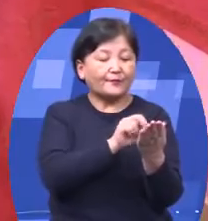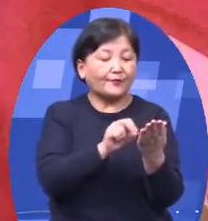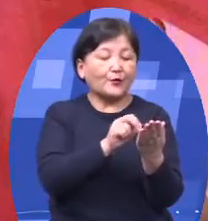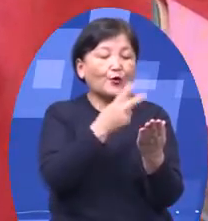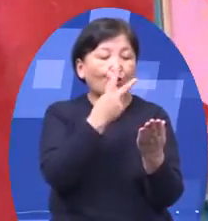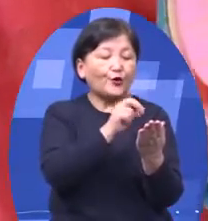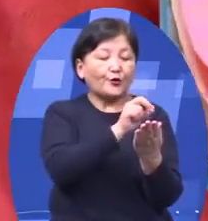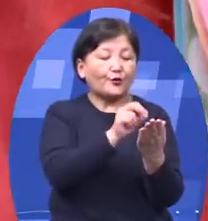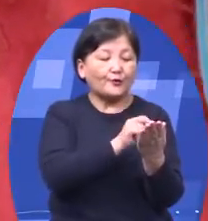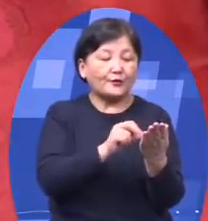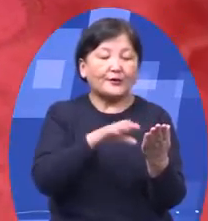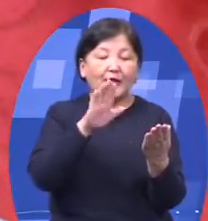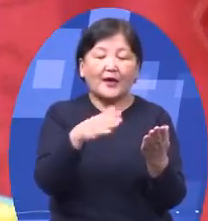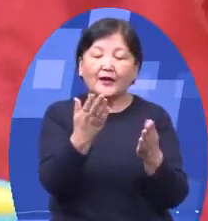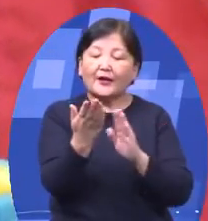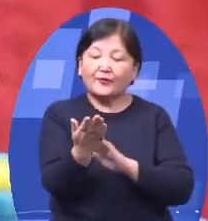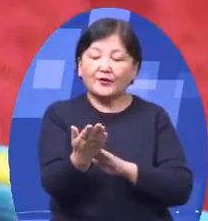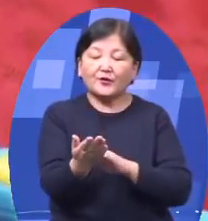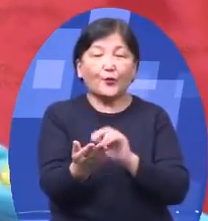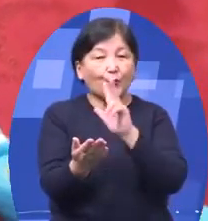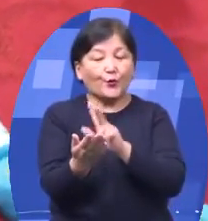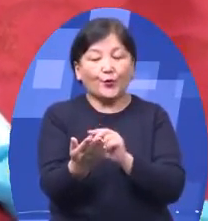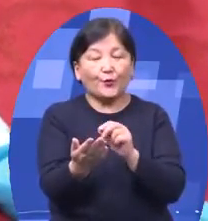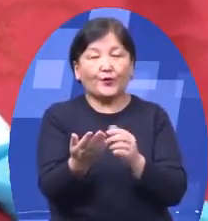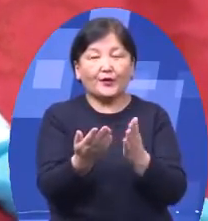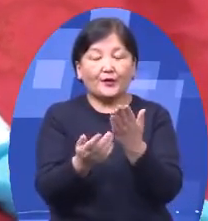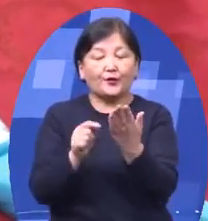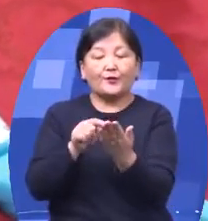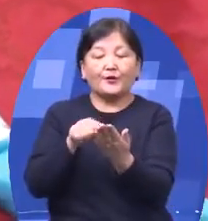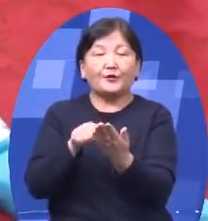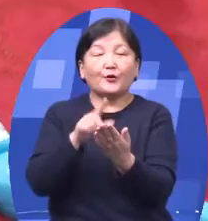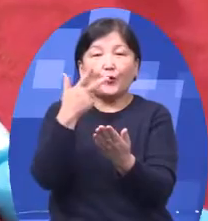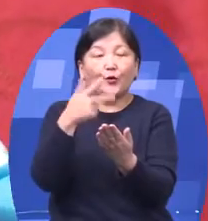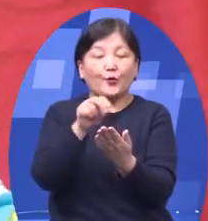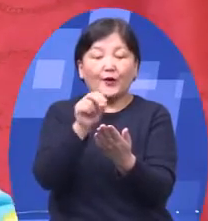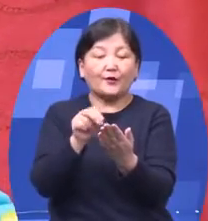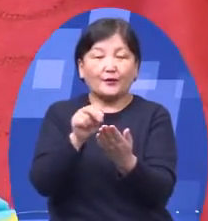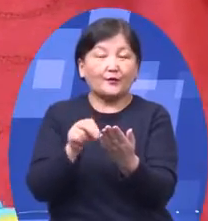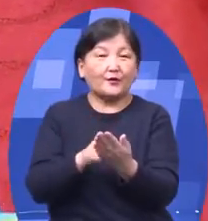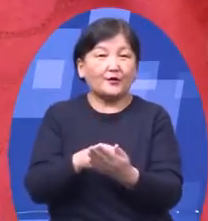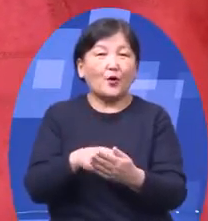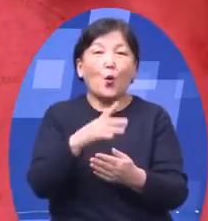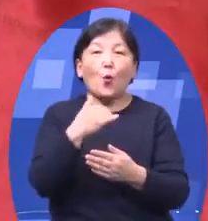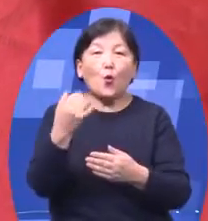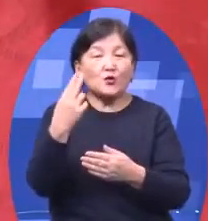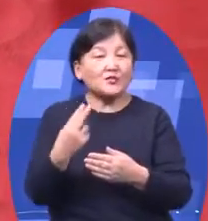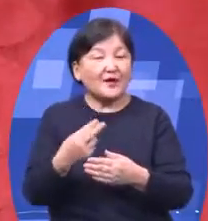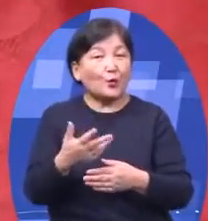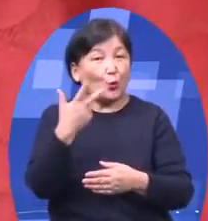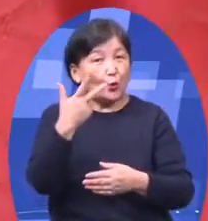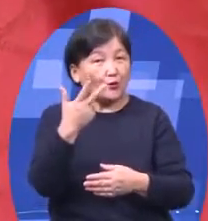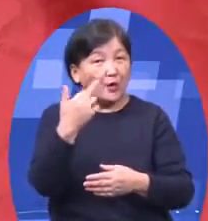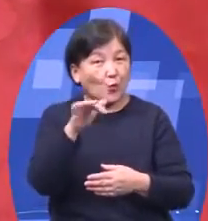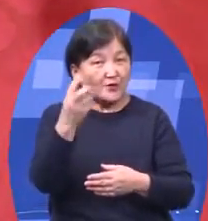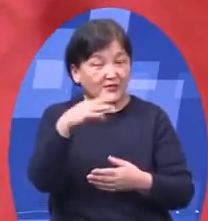нь. Дараагийн хуудсанд 3. Багшийнхэн нөгөө хайгаад байгаа ууц маань 3-р хуудсанд байсан